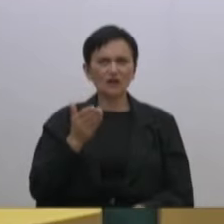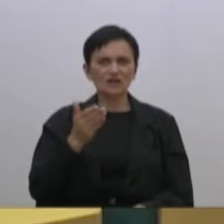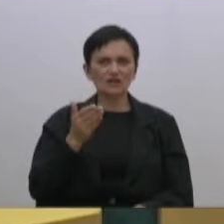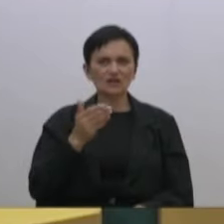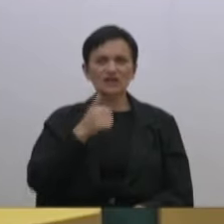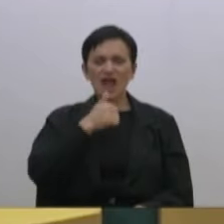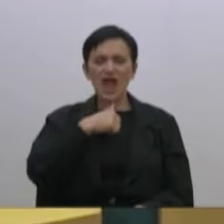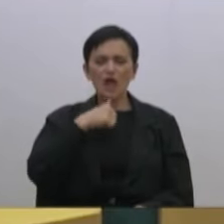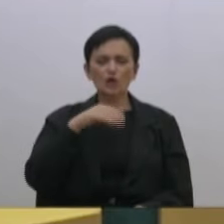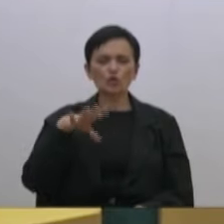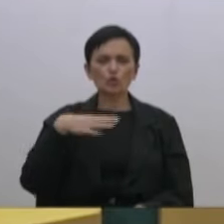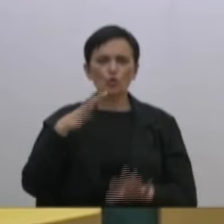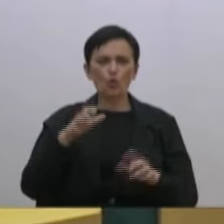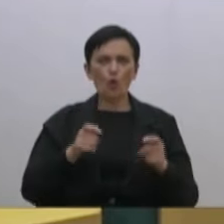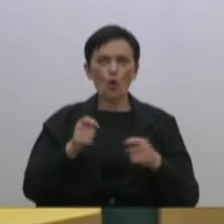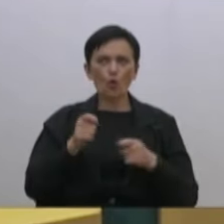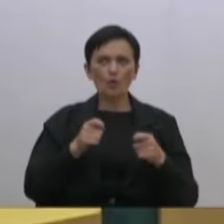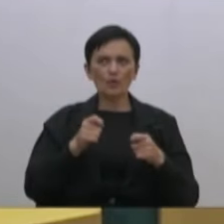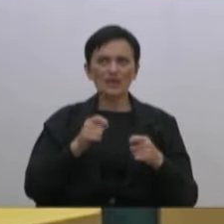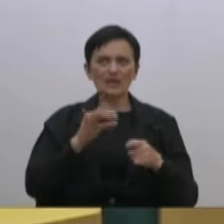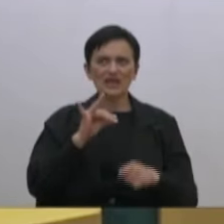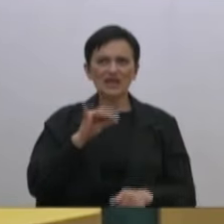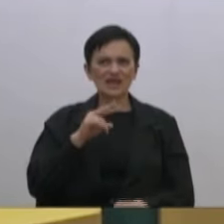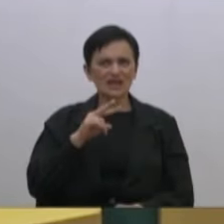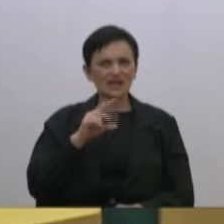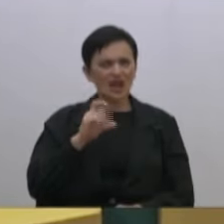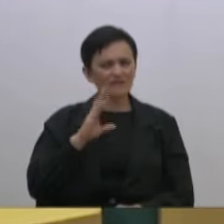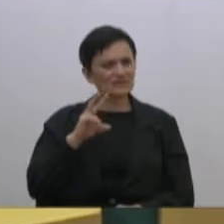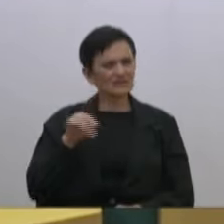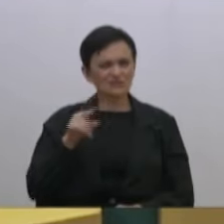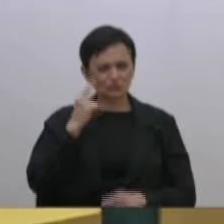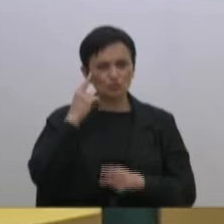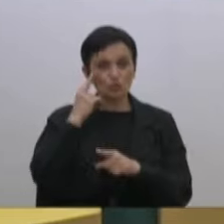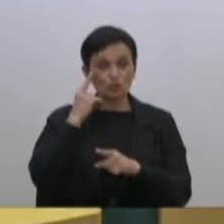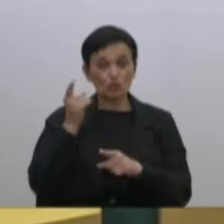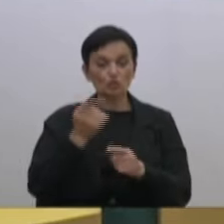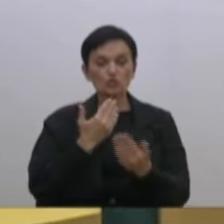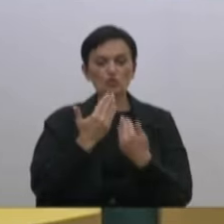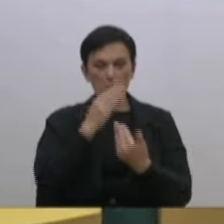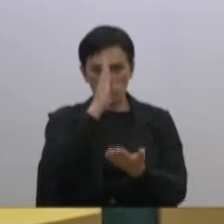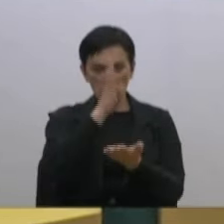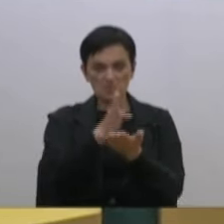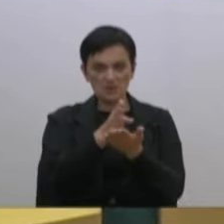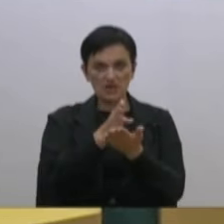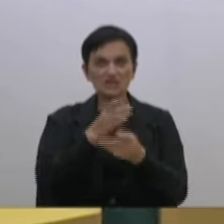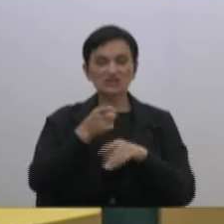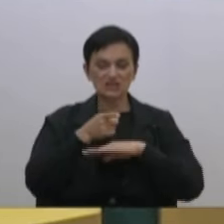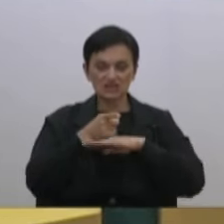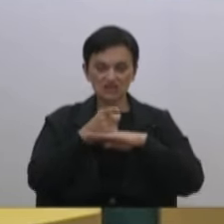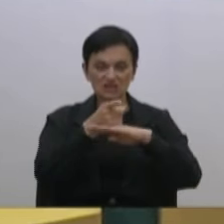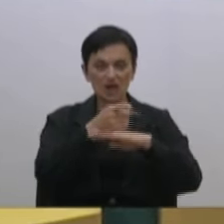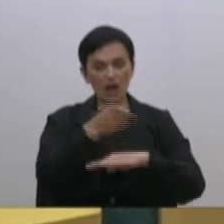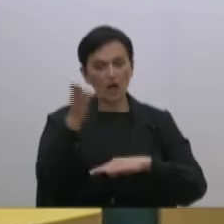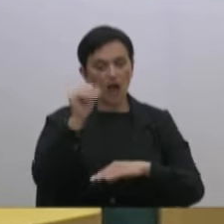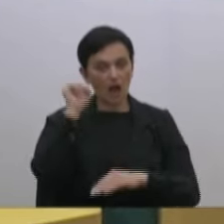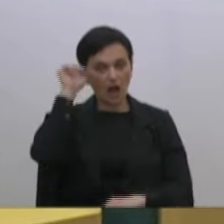ესტონეთის ყოფილი პრეზიდენტი ილევსკი იყო მგონი, რომელიც მოგვიწოდებდა პირდაპირ დაზარით ტანკები აფხაზეთისა